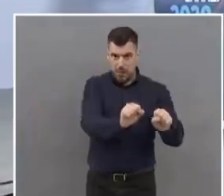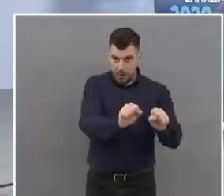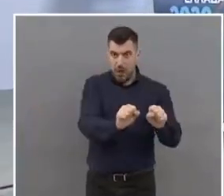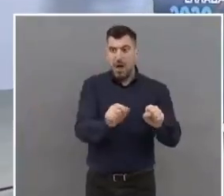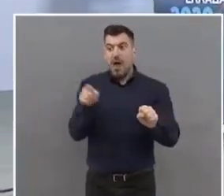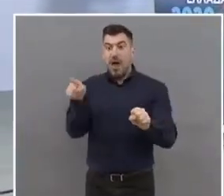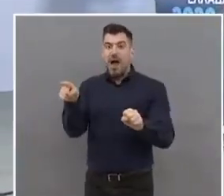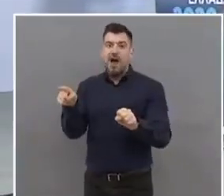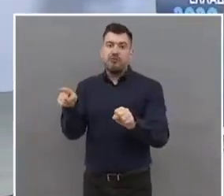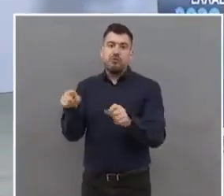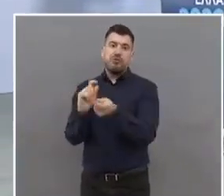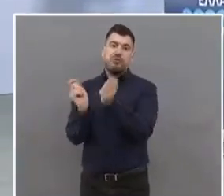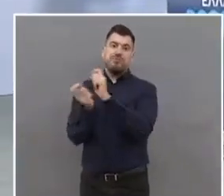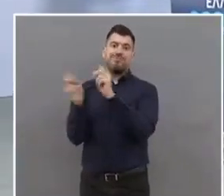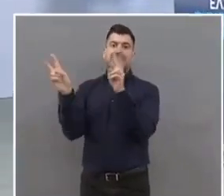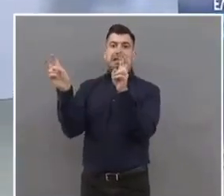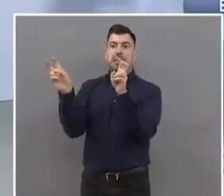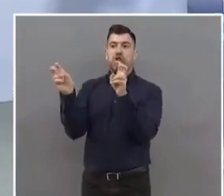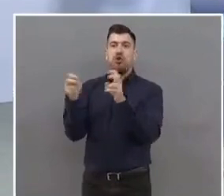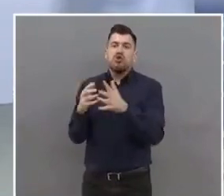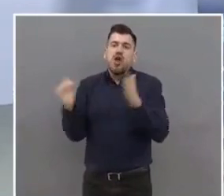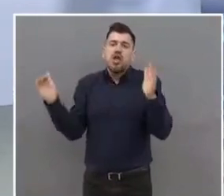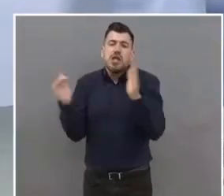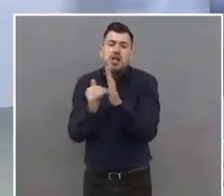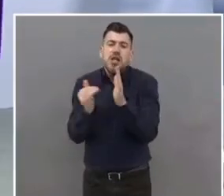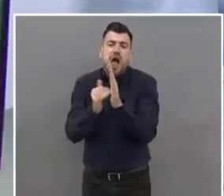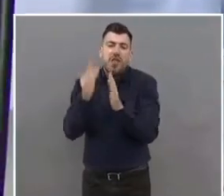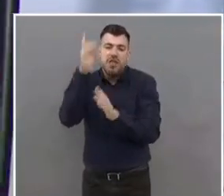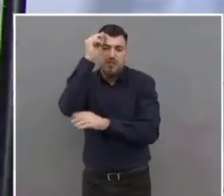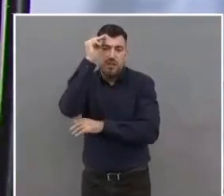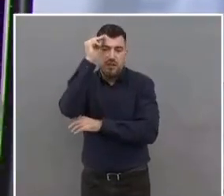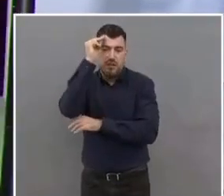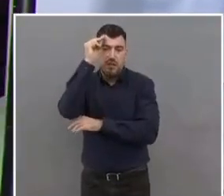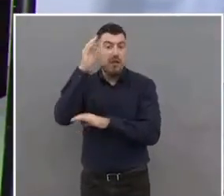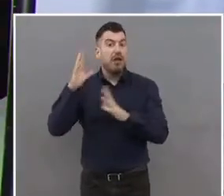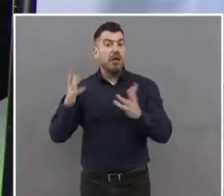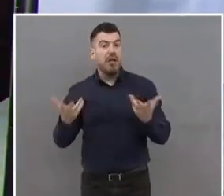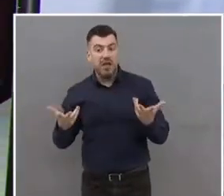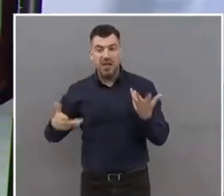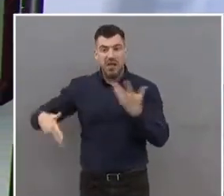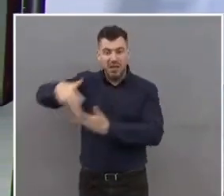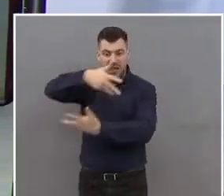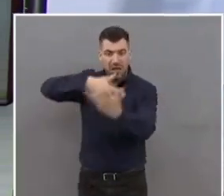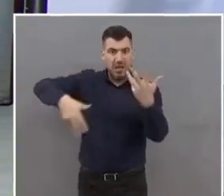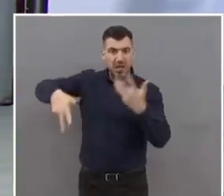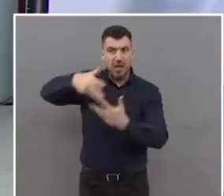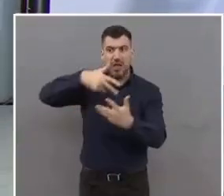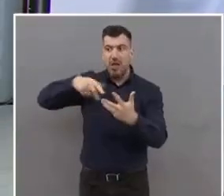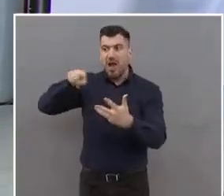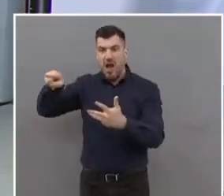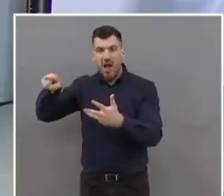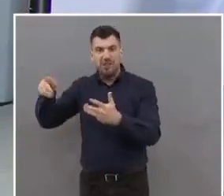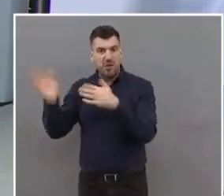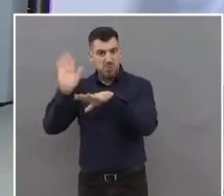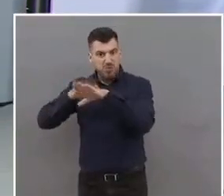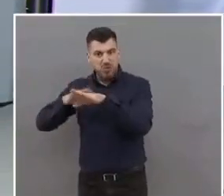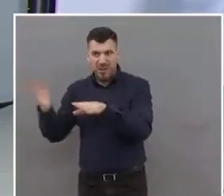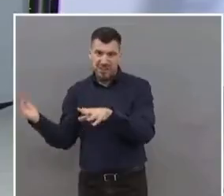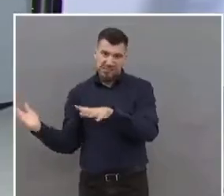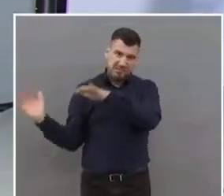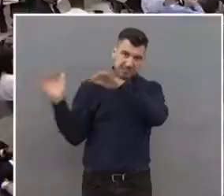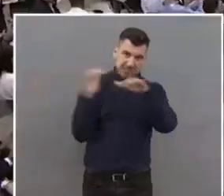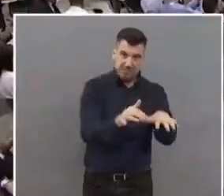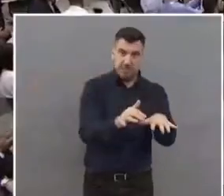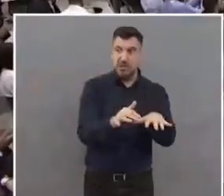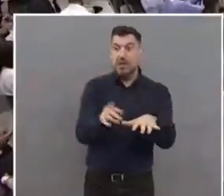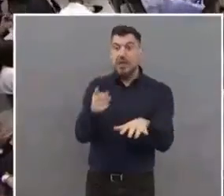Και πότε οι πρωταγωνιστές των επεισοδίων αποδεικνύονται επαγγελματίες τραυματίες.